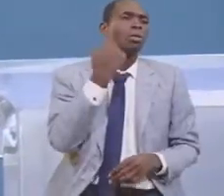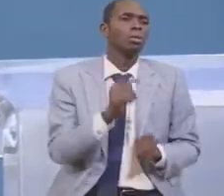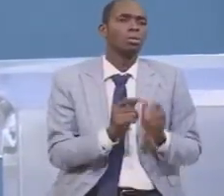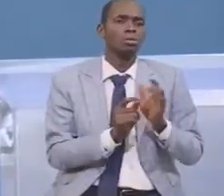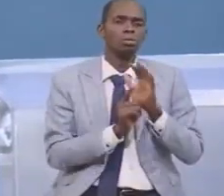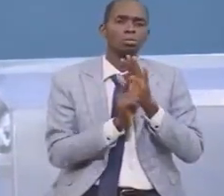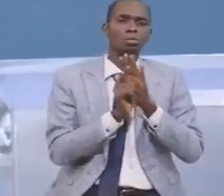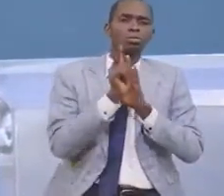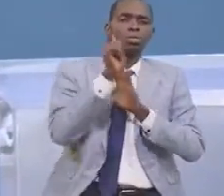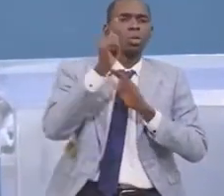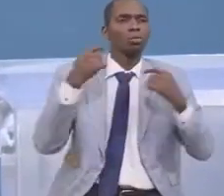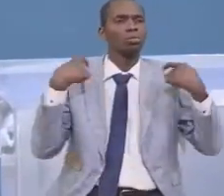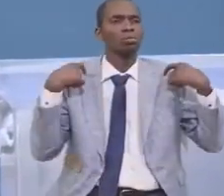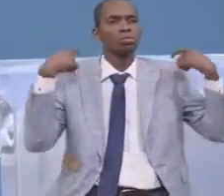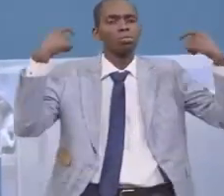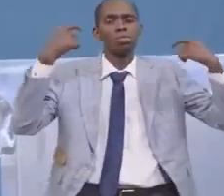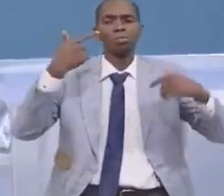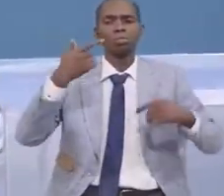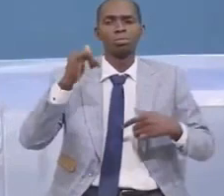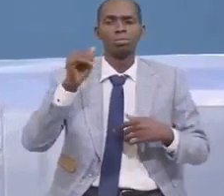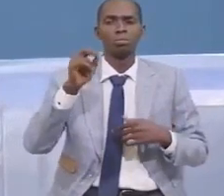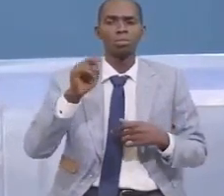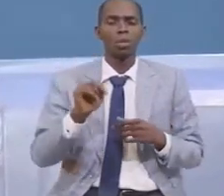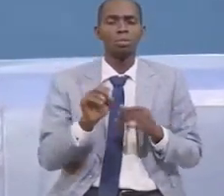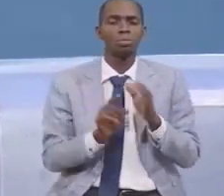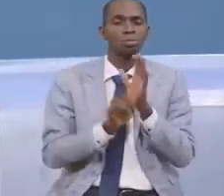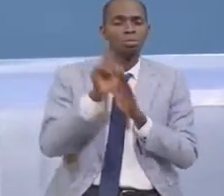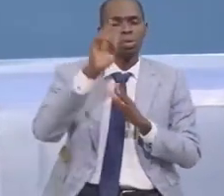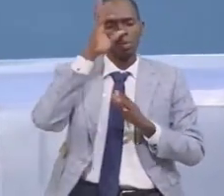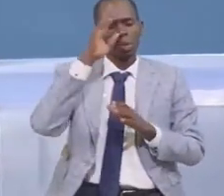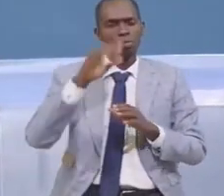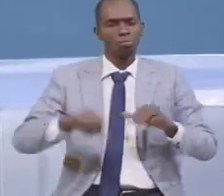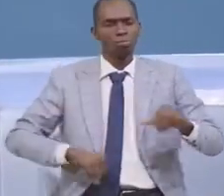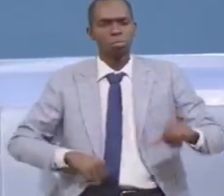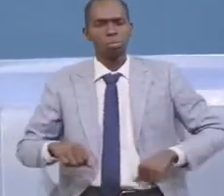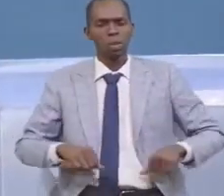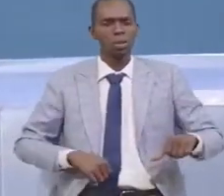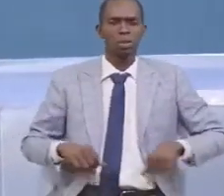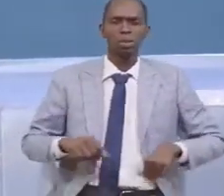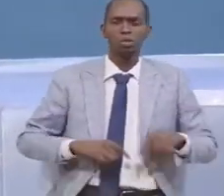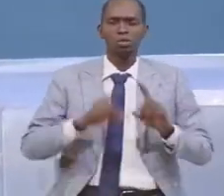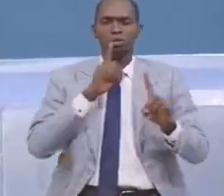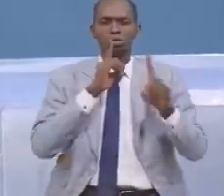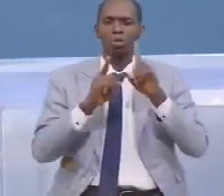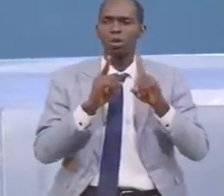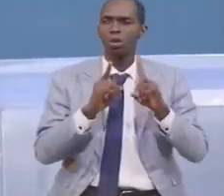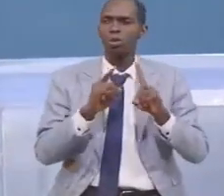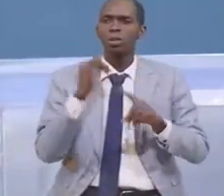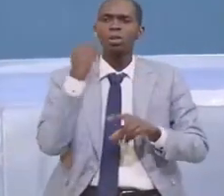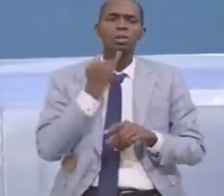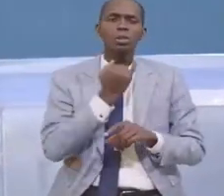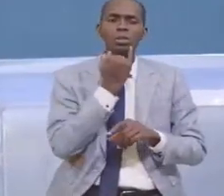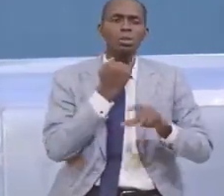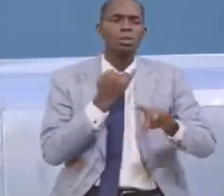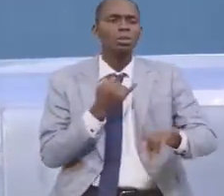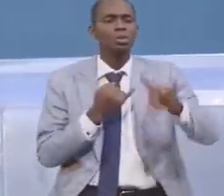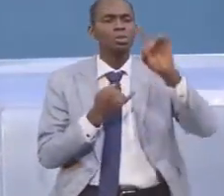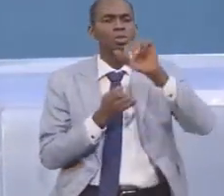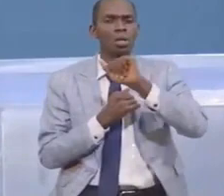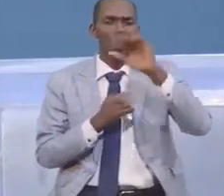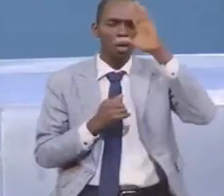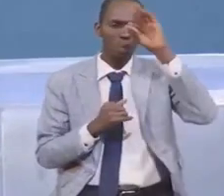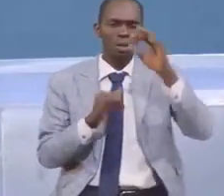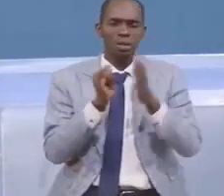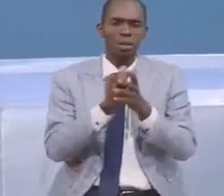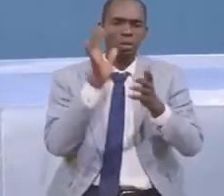గొలియాతును చూచాడు. Bragging. ప్రేలుతున్నాడు అతడు. Choose a man. చాలా గట్టిగా మాట్లాడుతున్నాడు. Let him come to me.